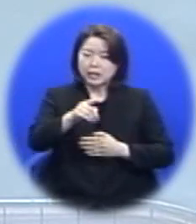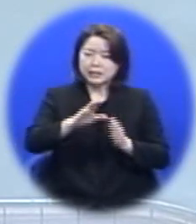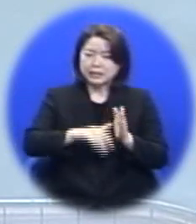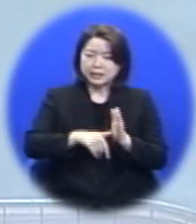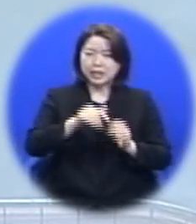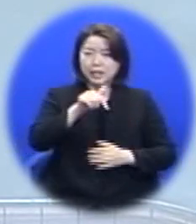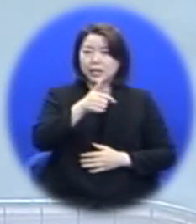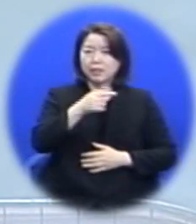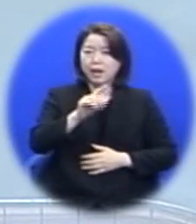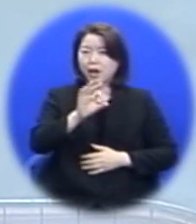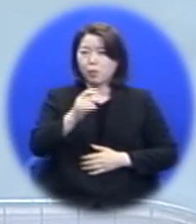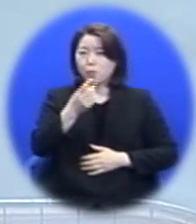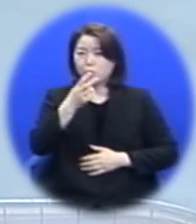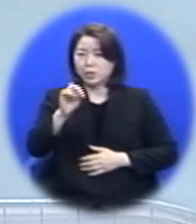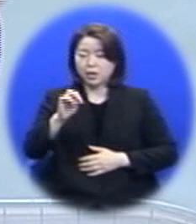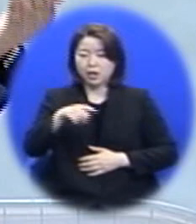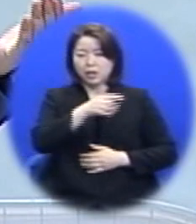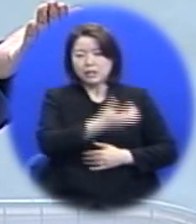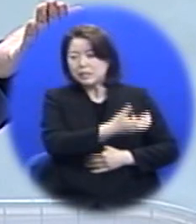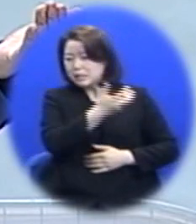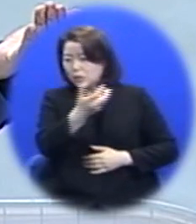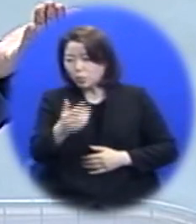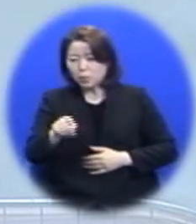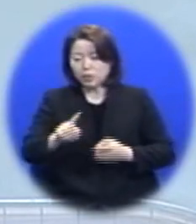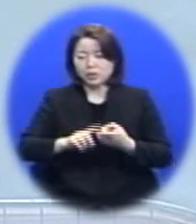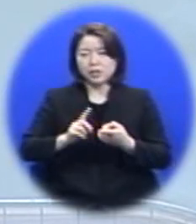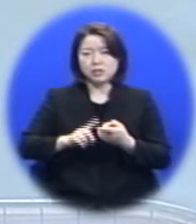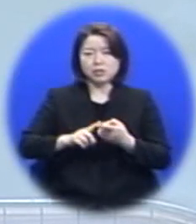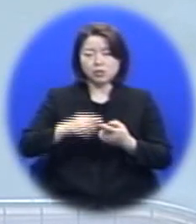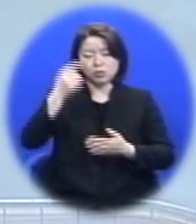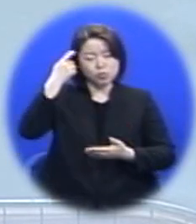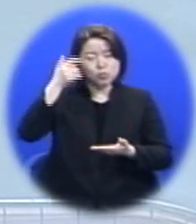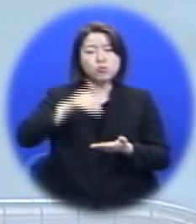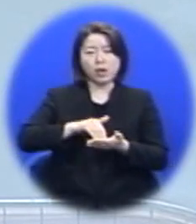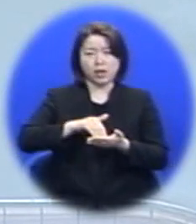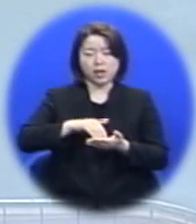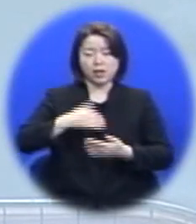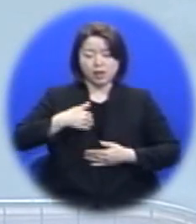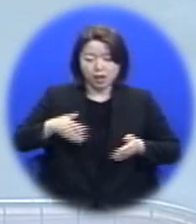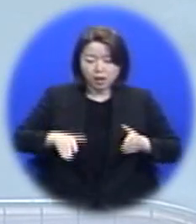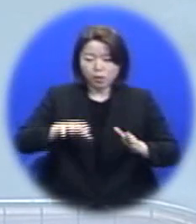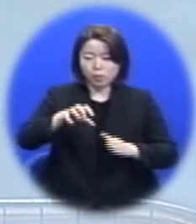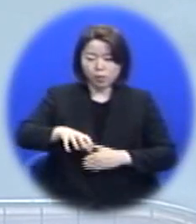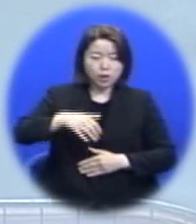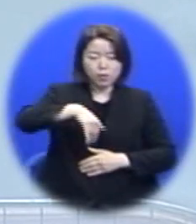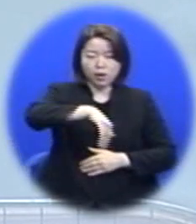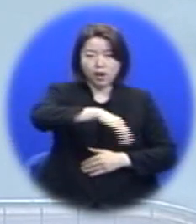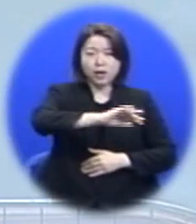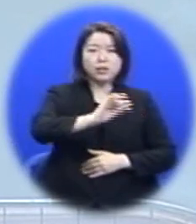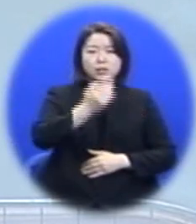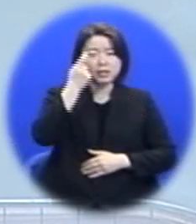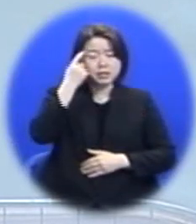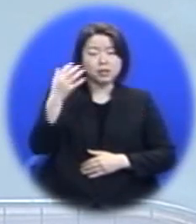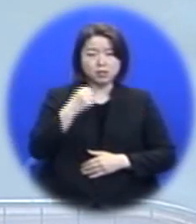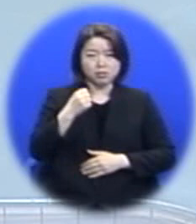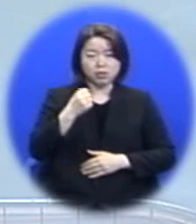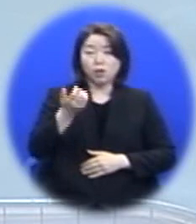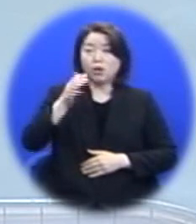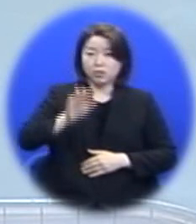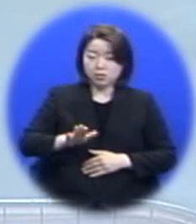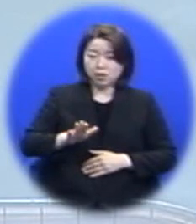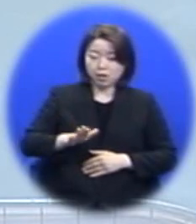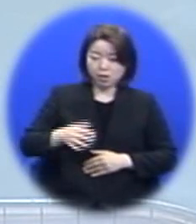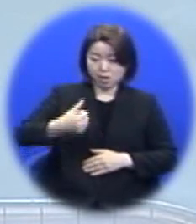후회하고 내가 이제 고향으로 돌아갈 수밖에 없겠다고 생각을 했습니다. 며느리 둘이 문제입니다.